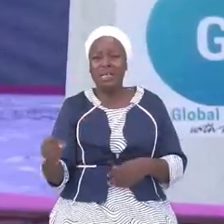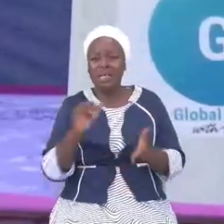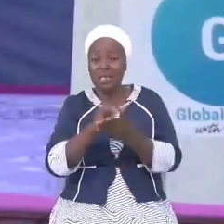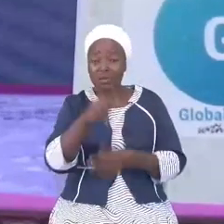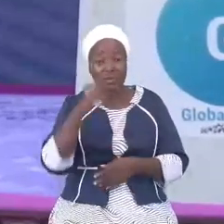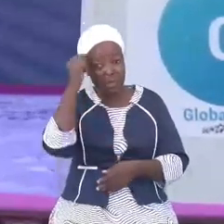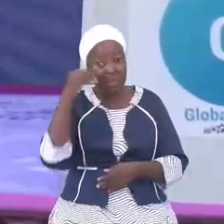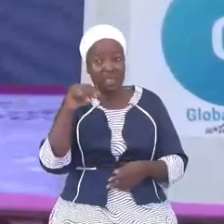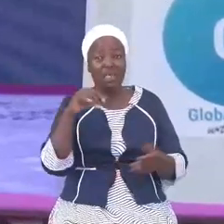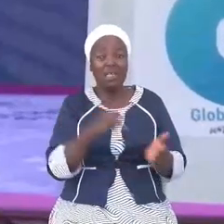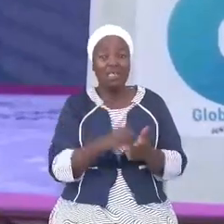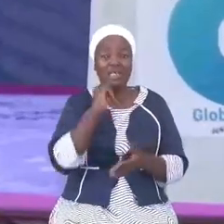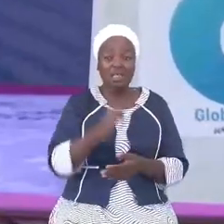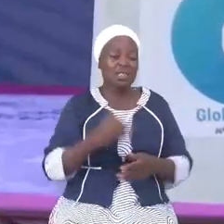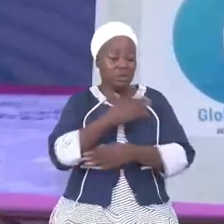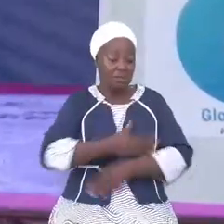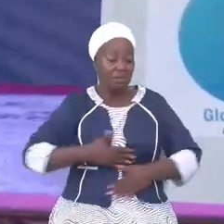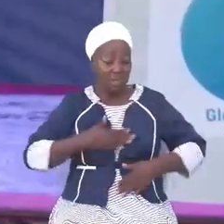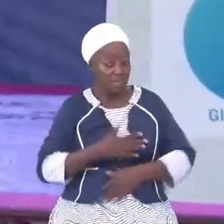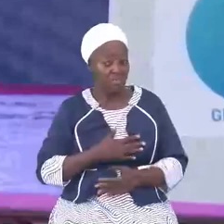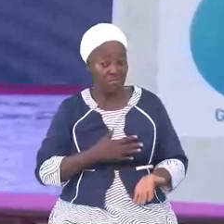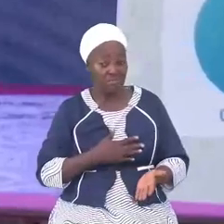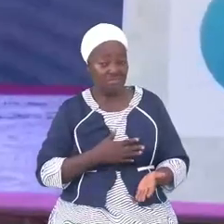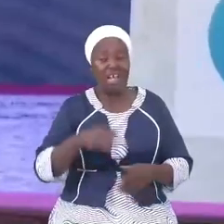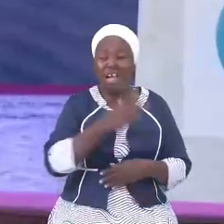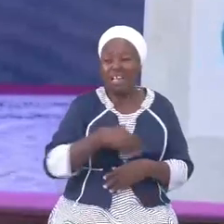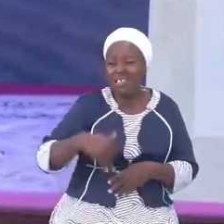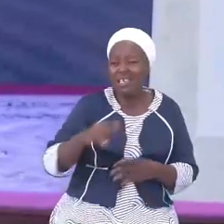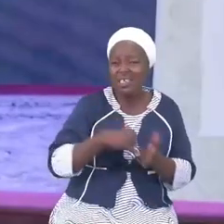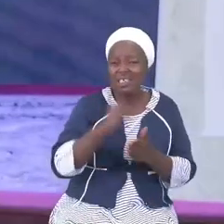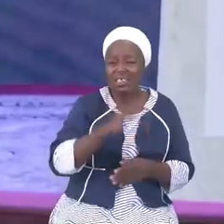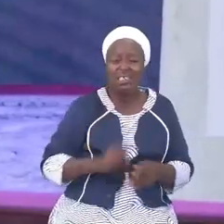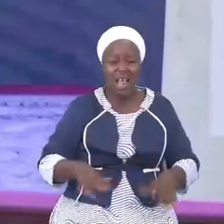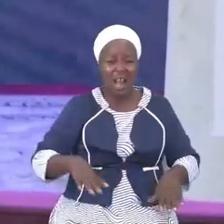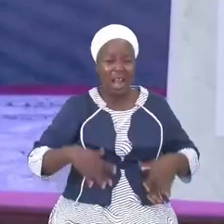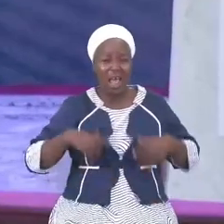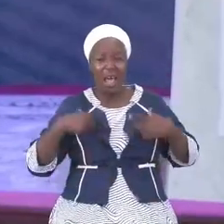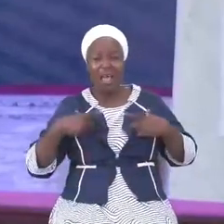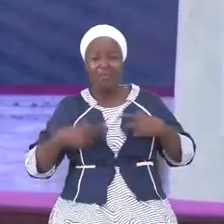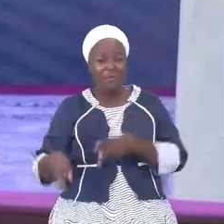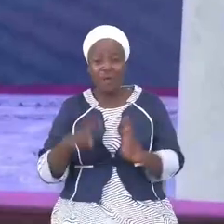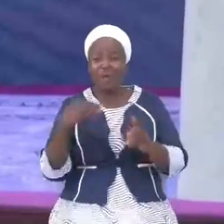Et tu penses que c'est le plaisir, c'est le mot de vie de vanité.